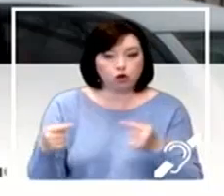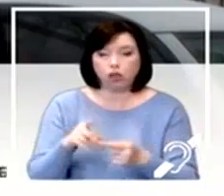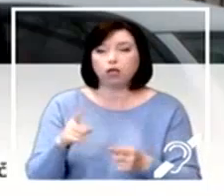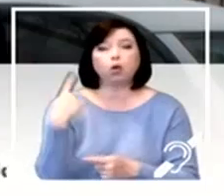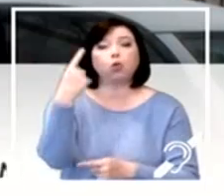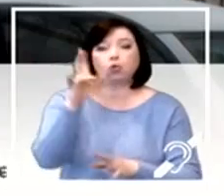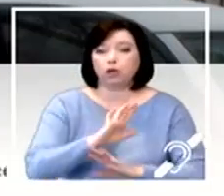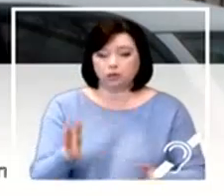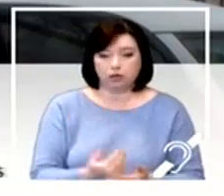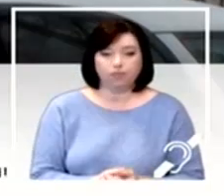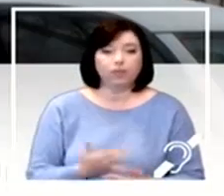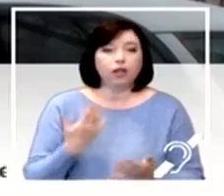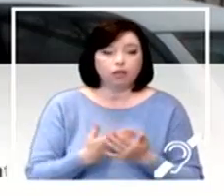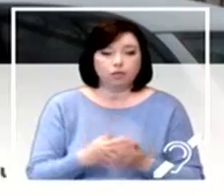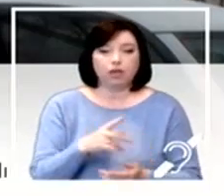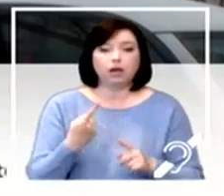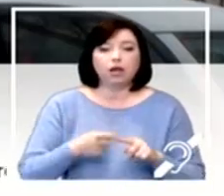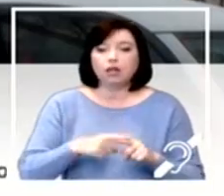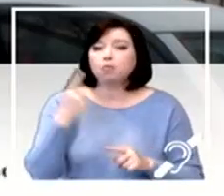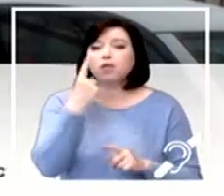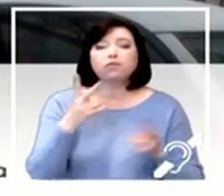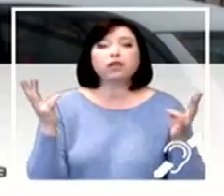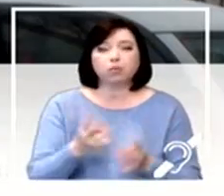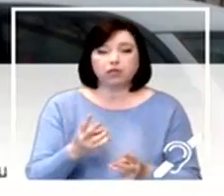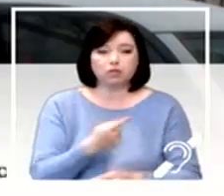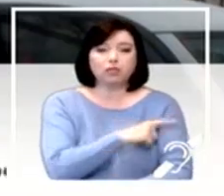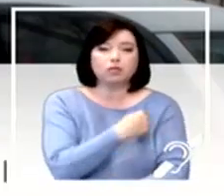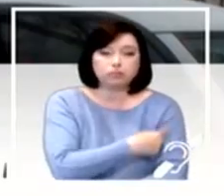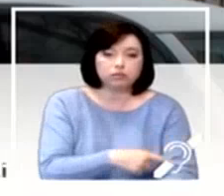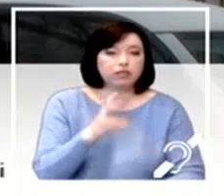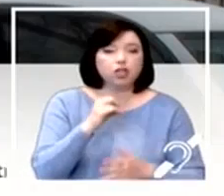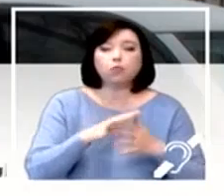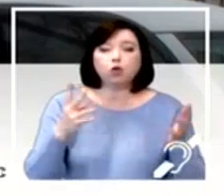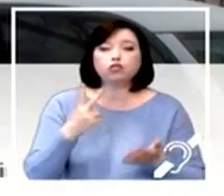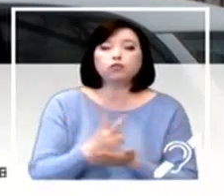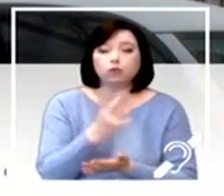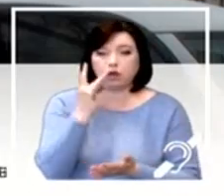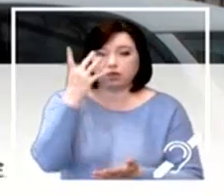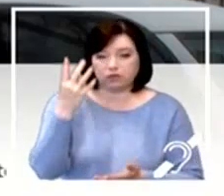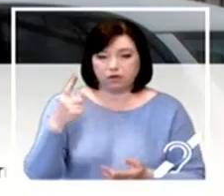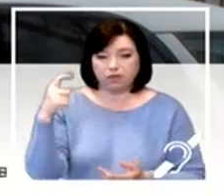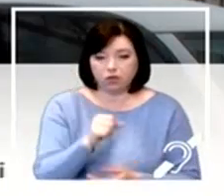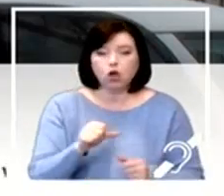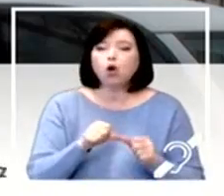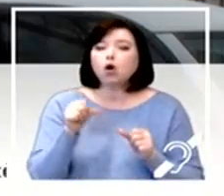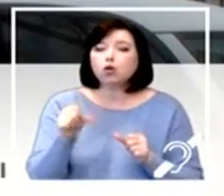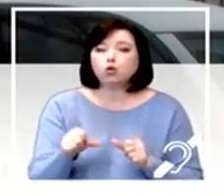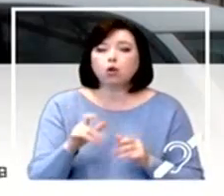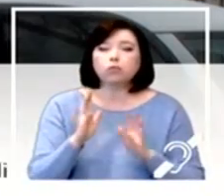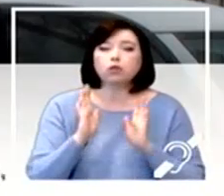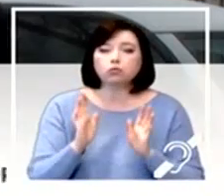la instituții de primă necesitate, pot numai mult de două ori pe săptămână, cu excepție celor care fac anumite